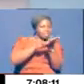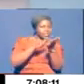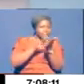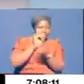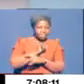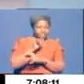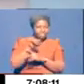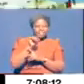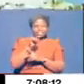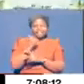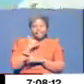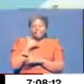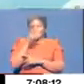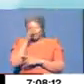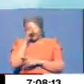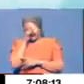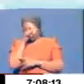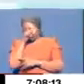za uongo.